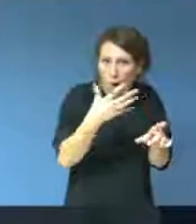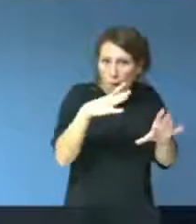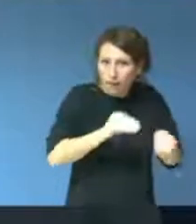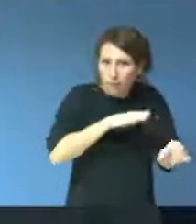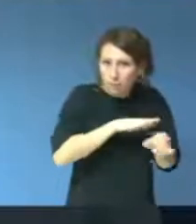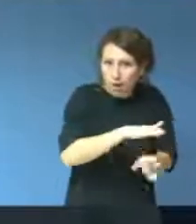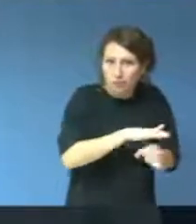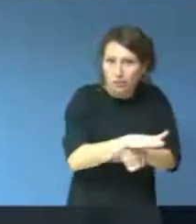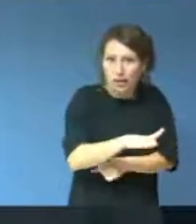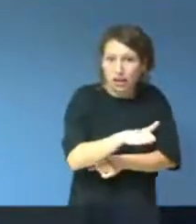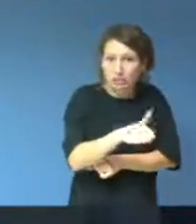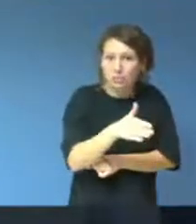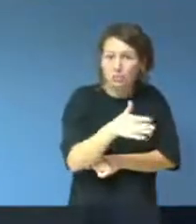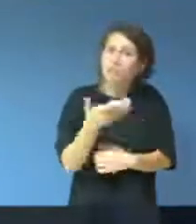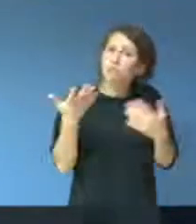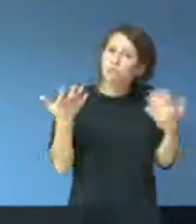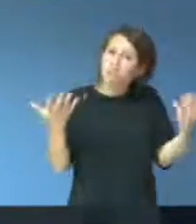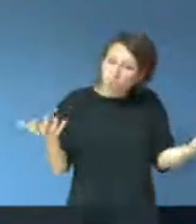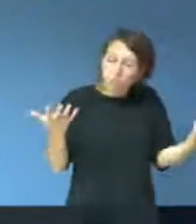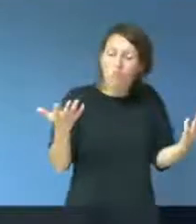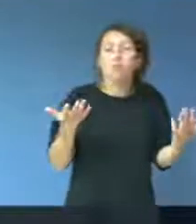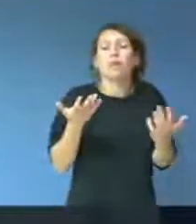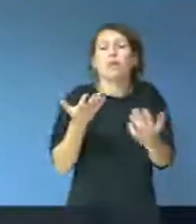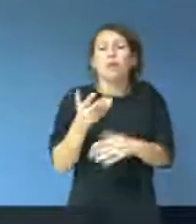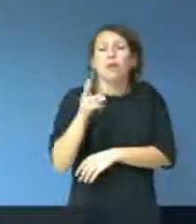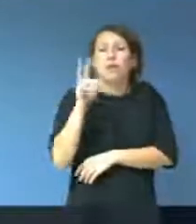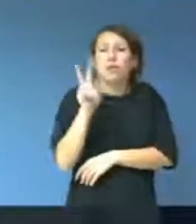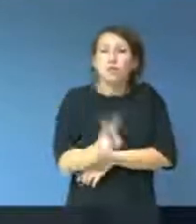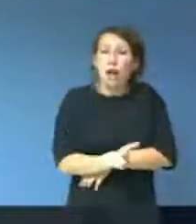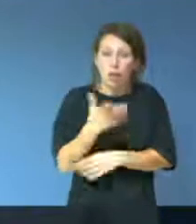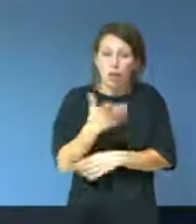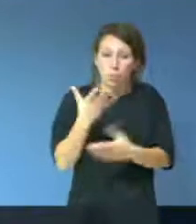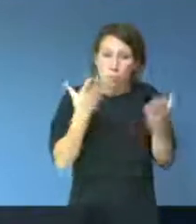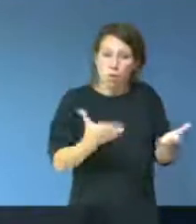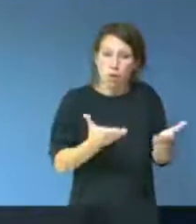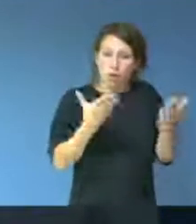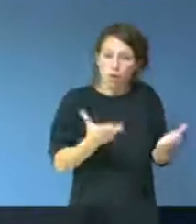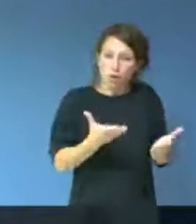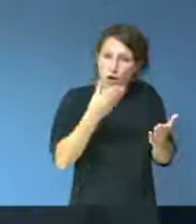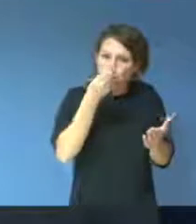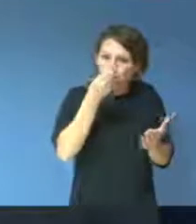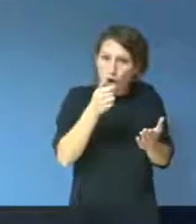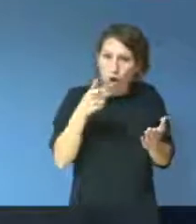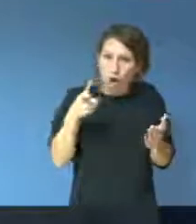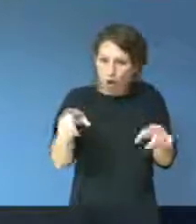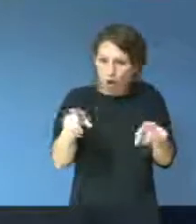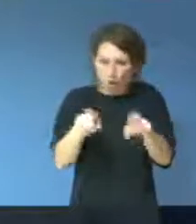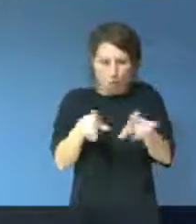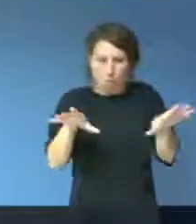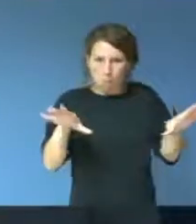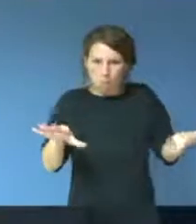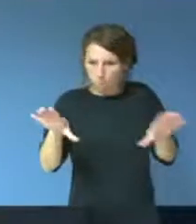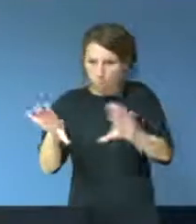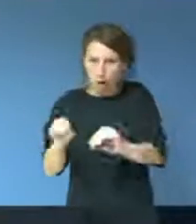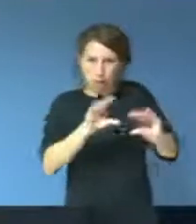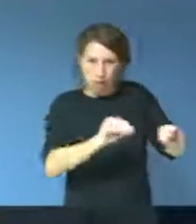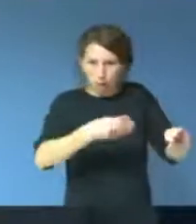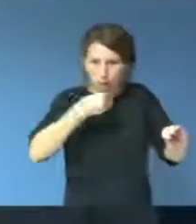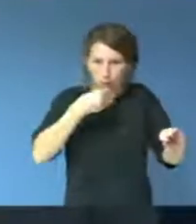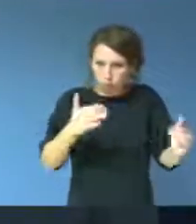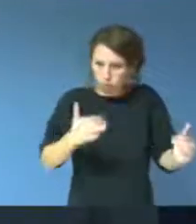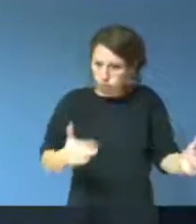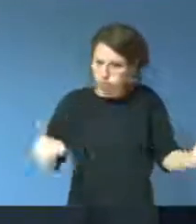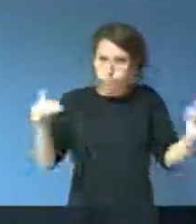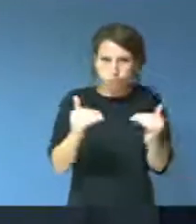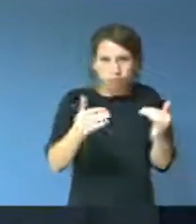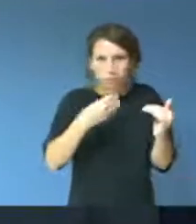de problème d'effectif. C'est plutôt dans l'autre sens et que donc je crois qu'on est dans un accord bien compris. Quant aux commentaires sur le coup de canif